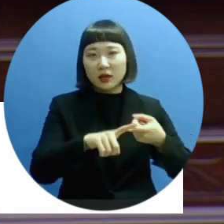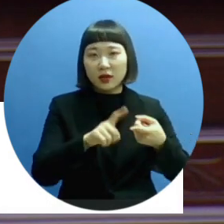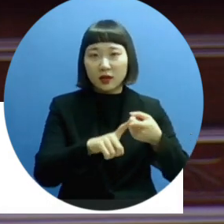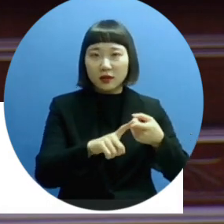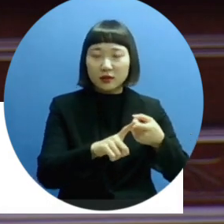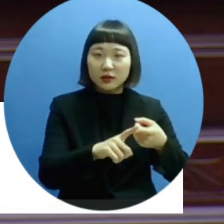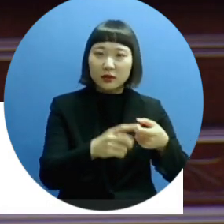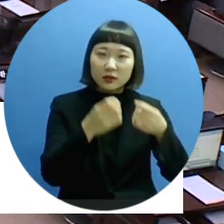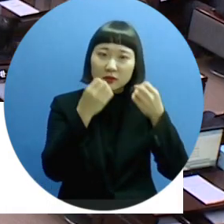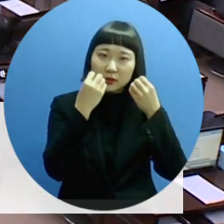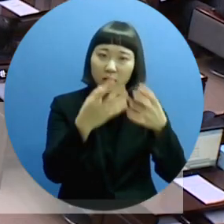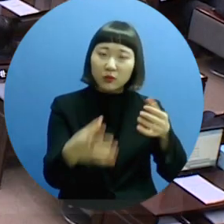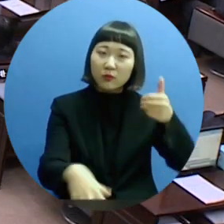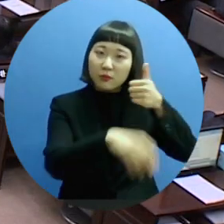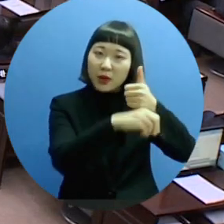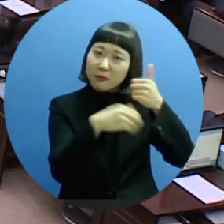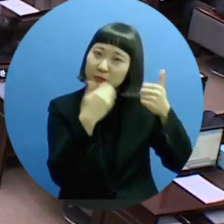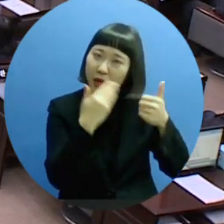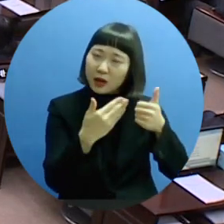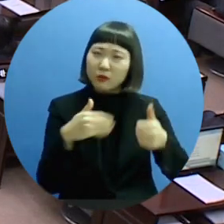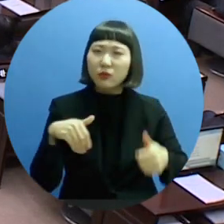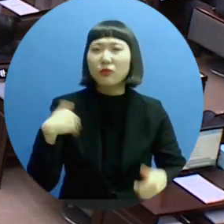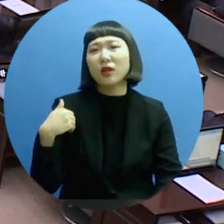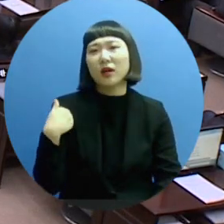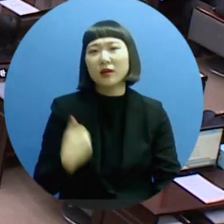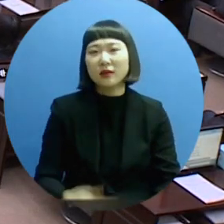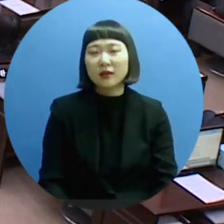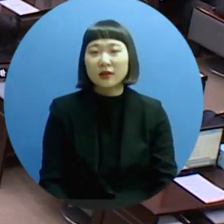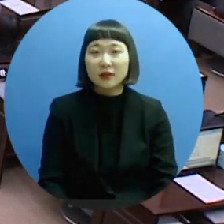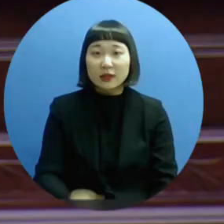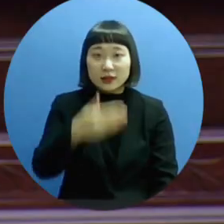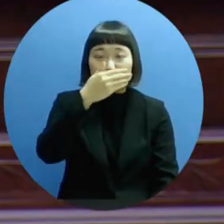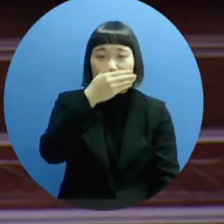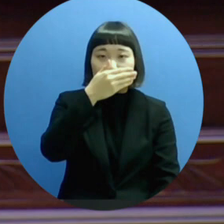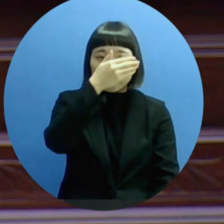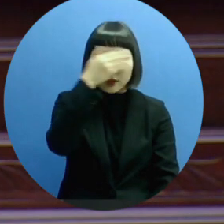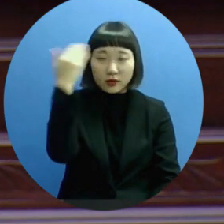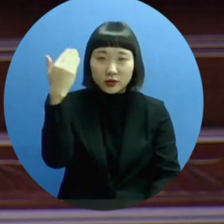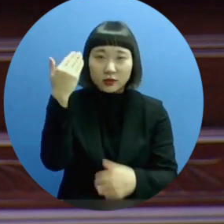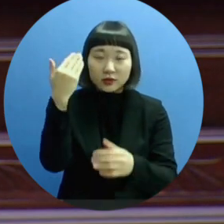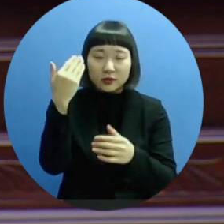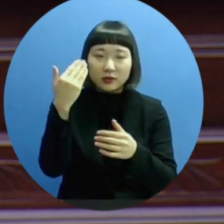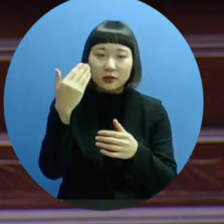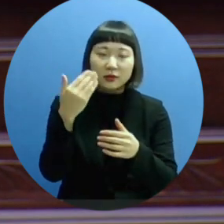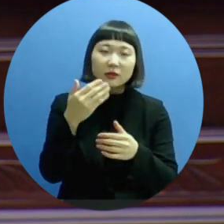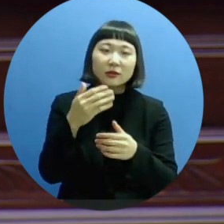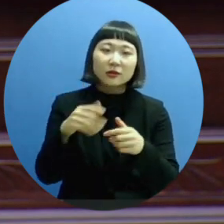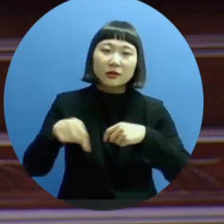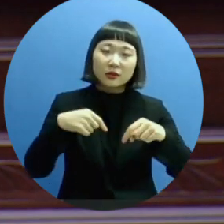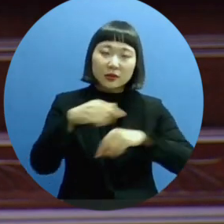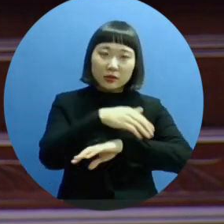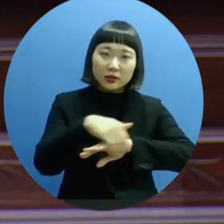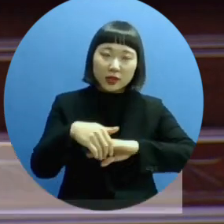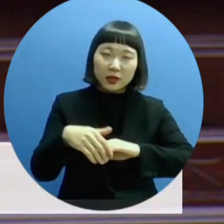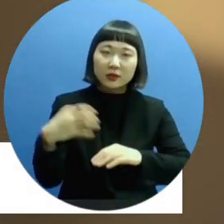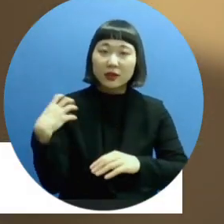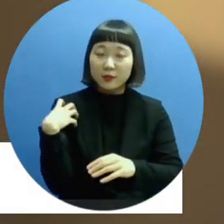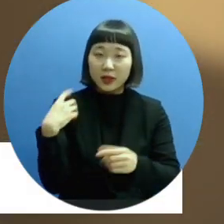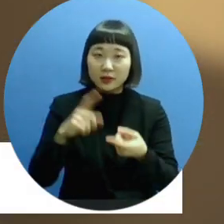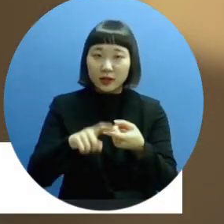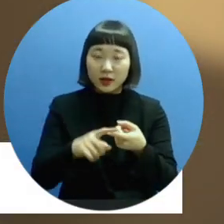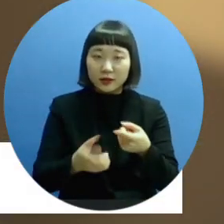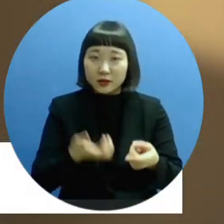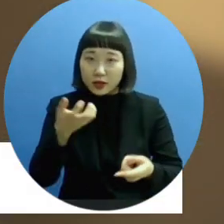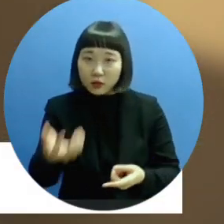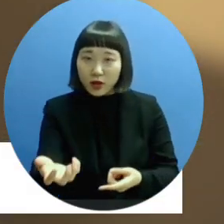수도 있습니다. 김대영 의원은 청년정책담당관실 이관도 문제가 있다고 비판했습니다.